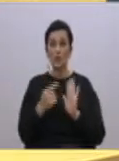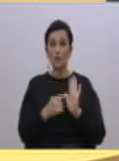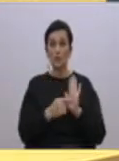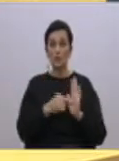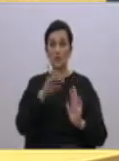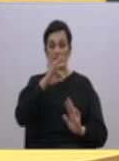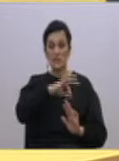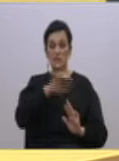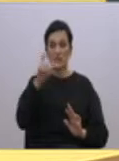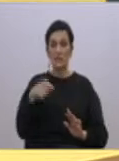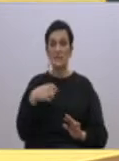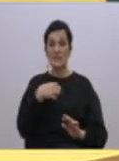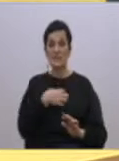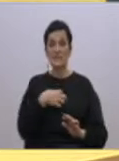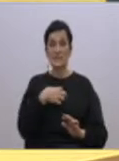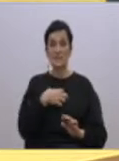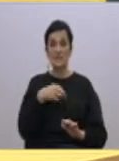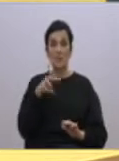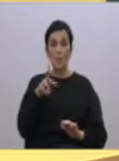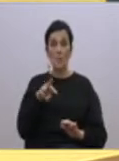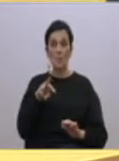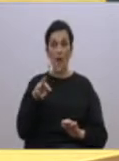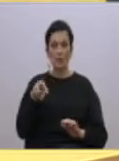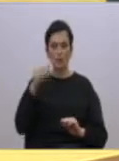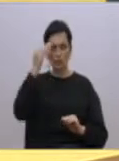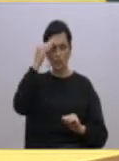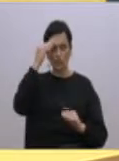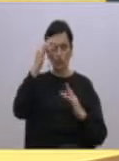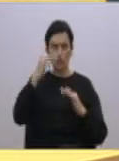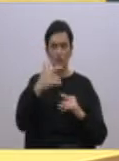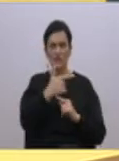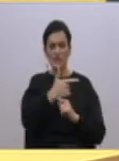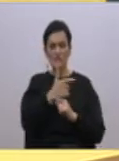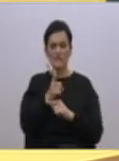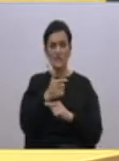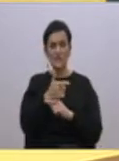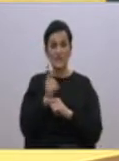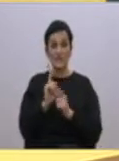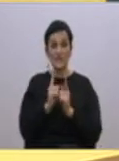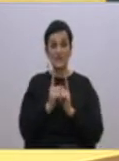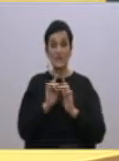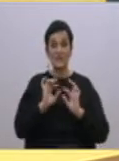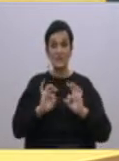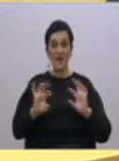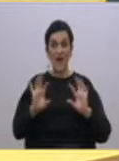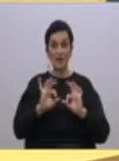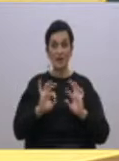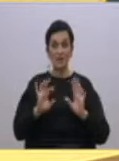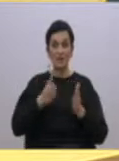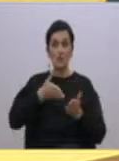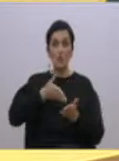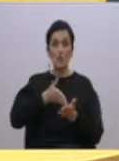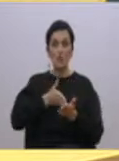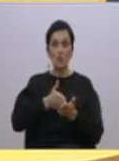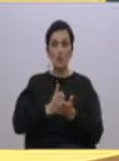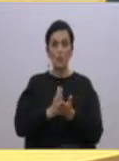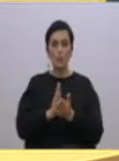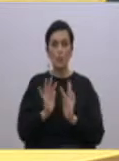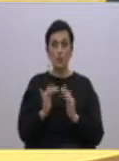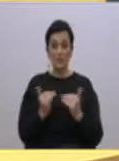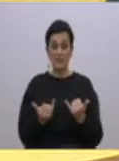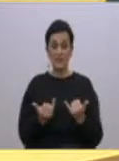თარგმნით ასევე ძირითადი მეთოდოლოგიური შინაარსის ვიდეო რგოლები და შეიძლება ითქვას, რომ ფუნქციონალით